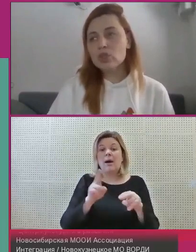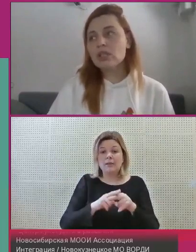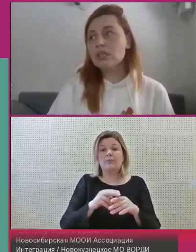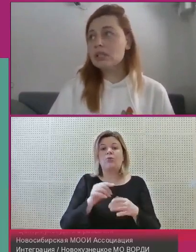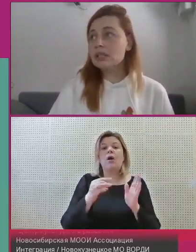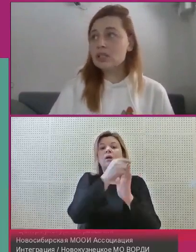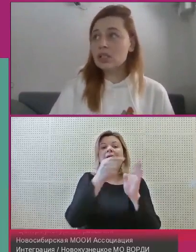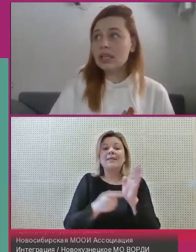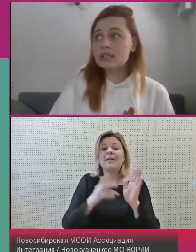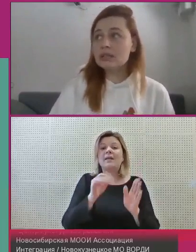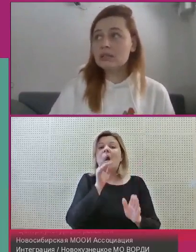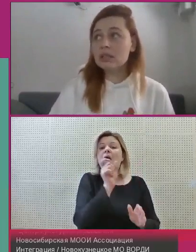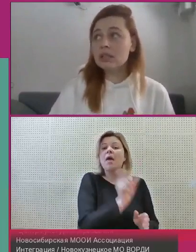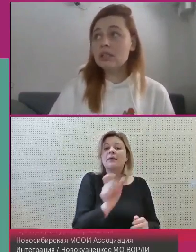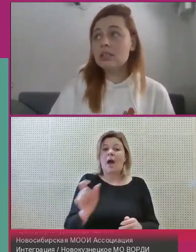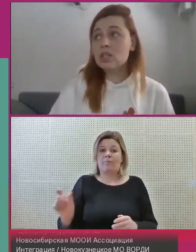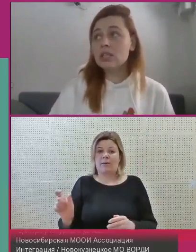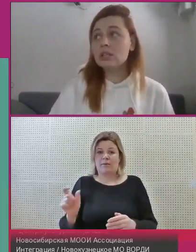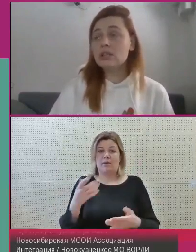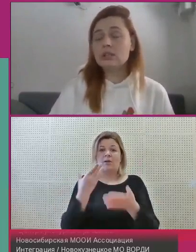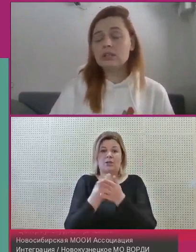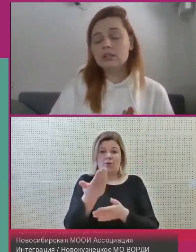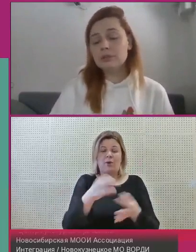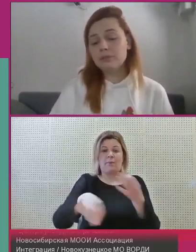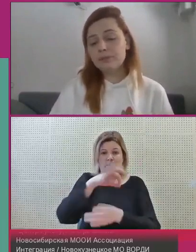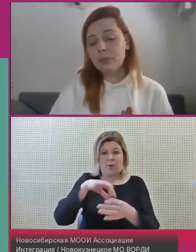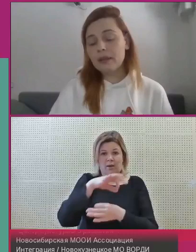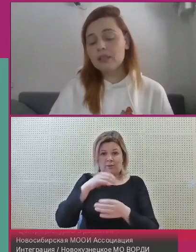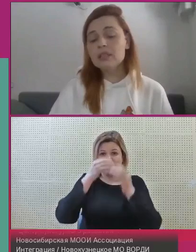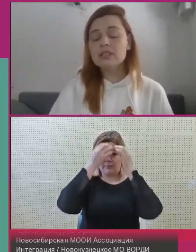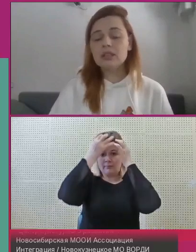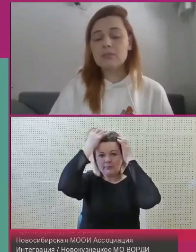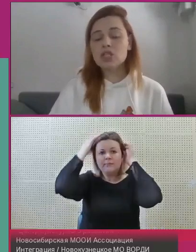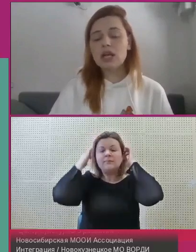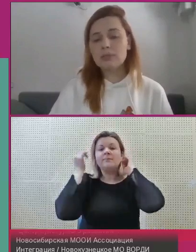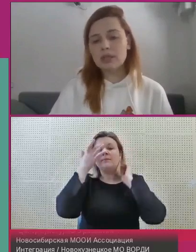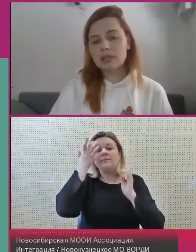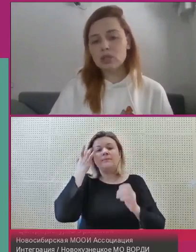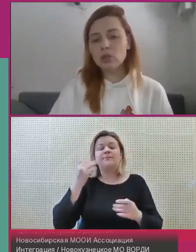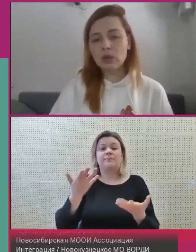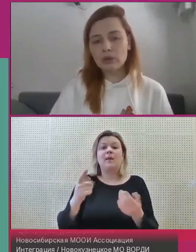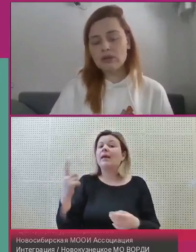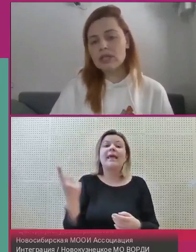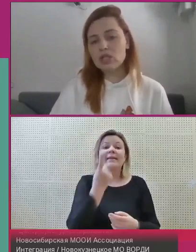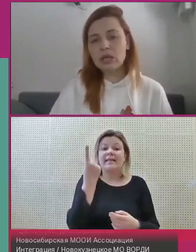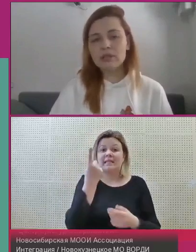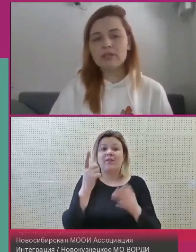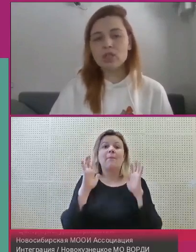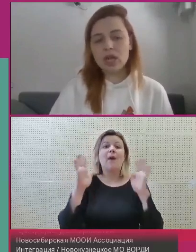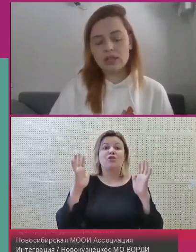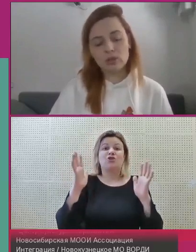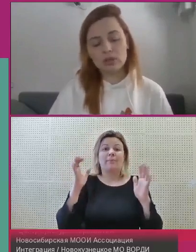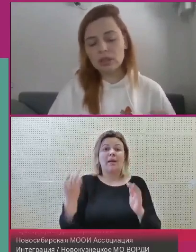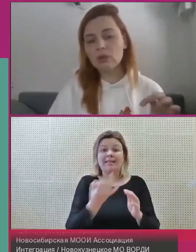Не нужно начинать или даже единственная масштабная история у вас должна быть